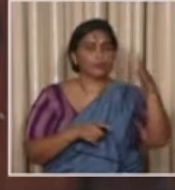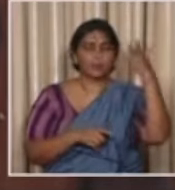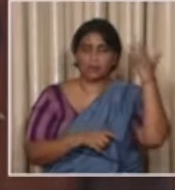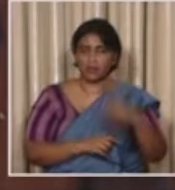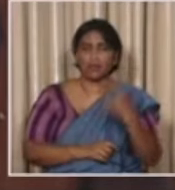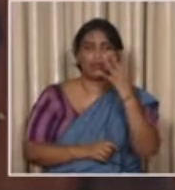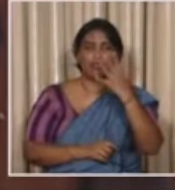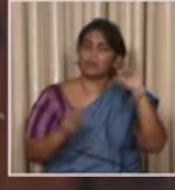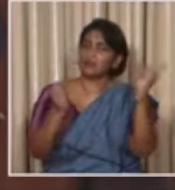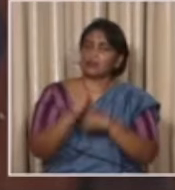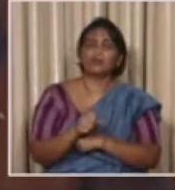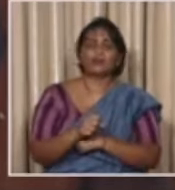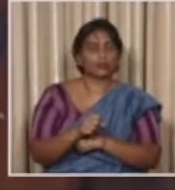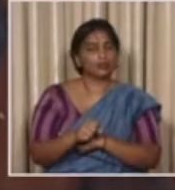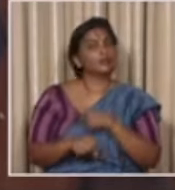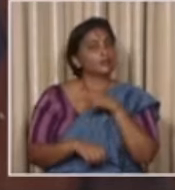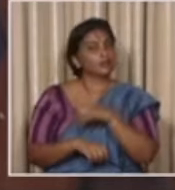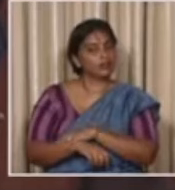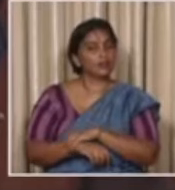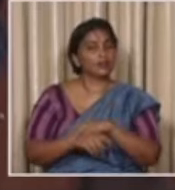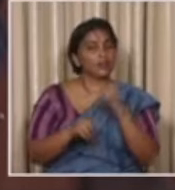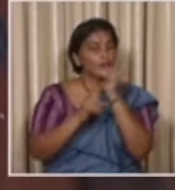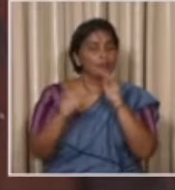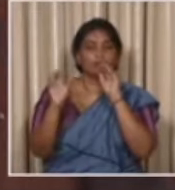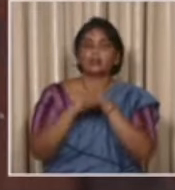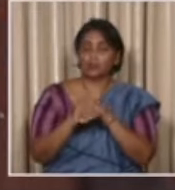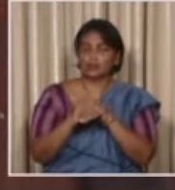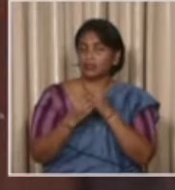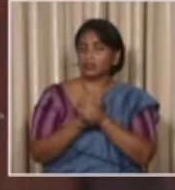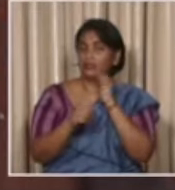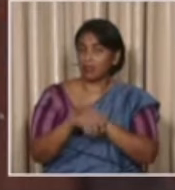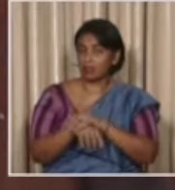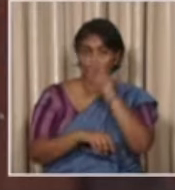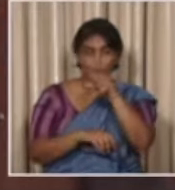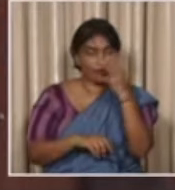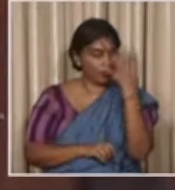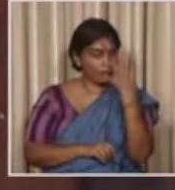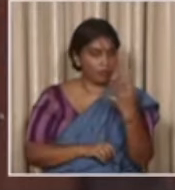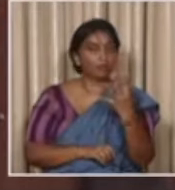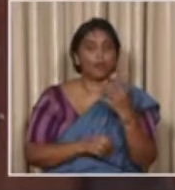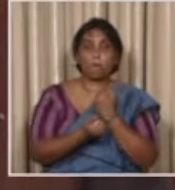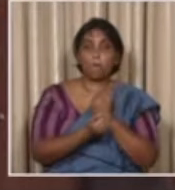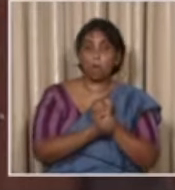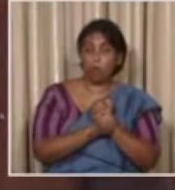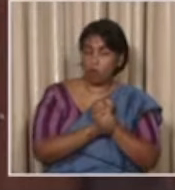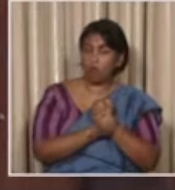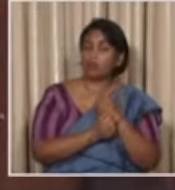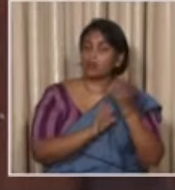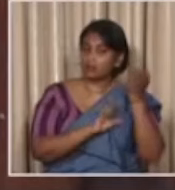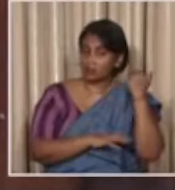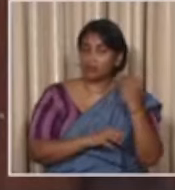මේ හතර දෙනාම ඝාතනය කරනවා. ඒ කියන්නේ මේකට ඍජුවම සම්බන්ධයි කියලා අත්අඩංගුවට ගත්ත හතර දෙනාම පොලිසිය බාරේ නැත්තම්